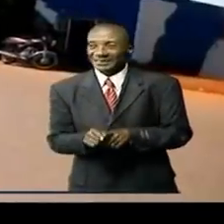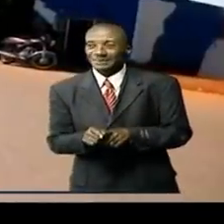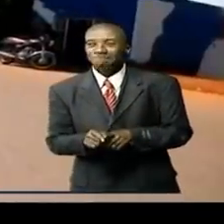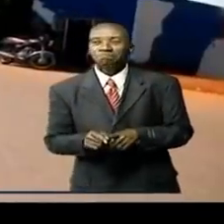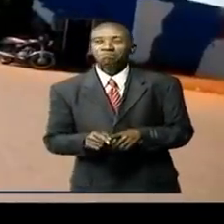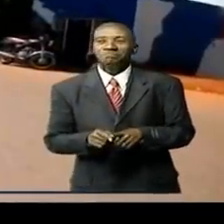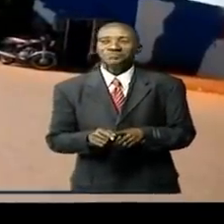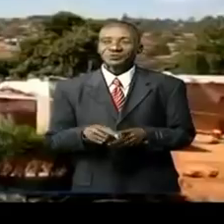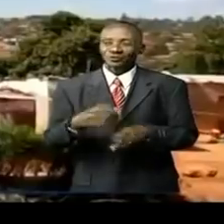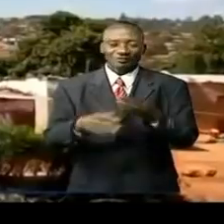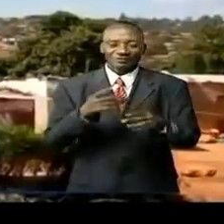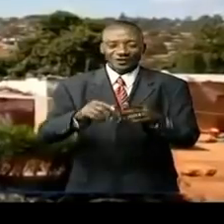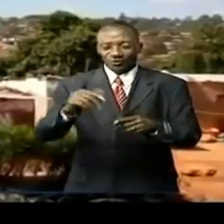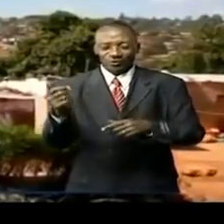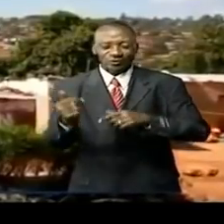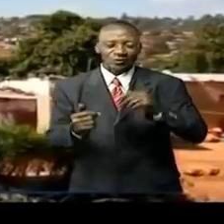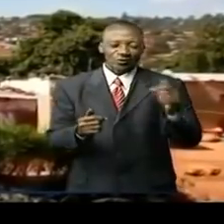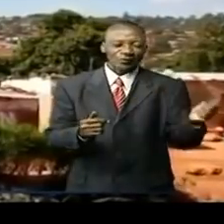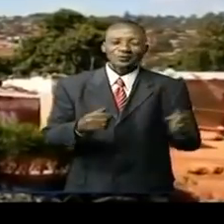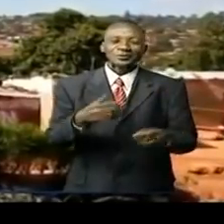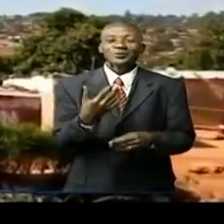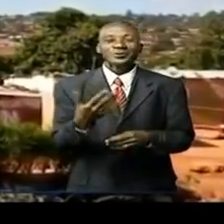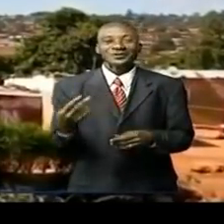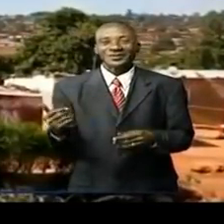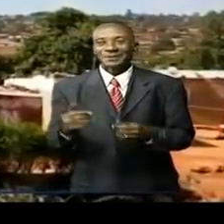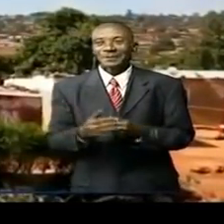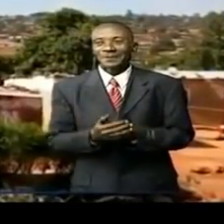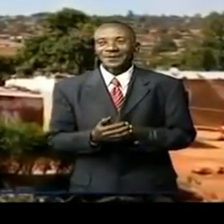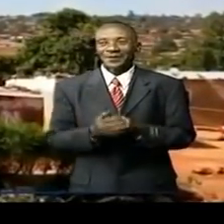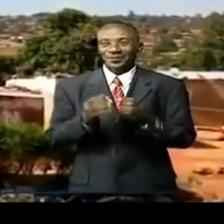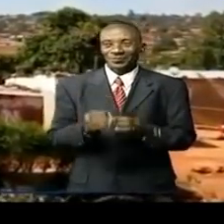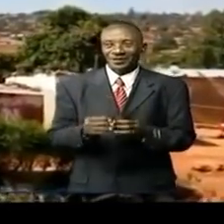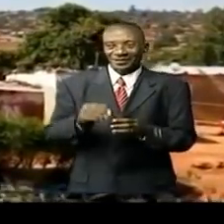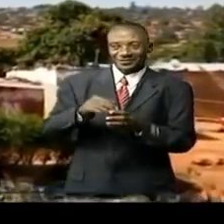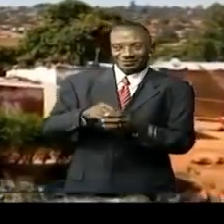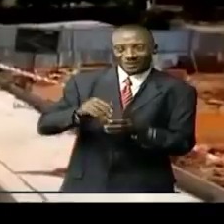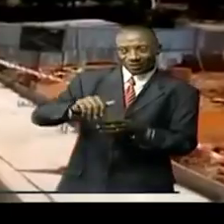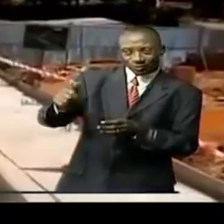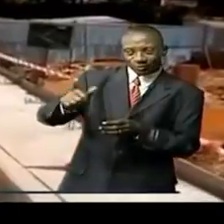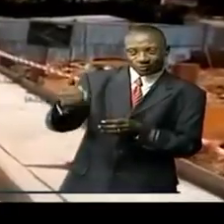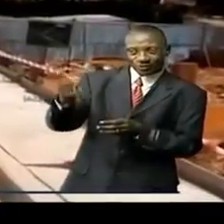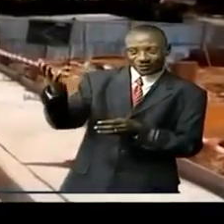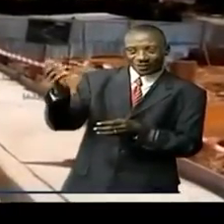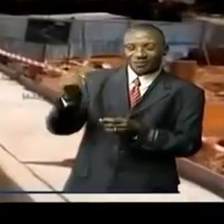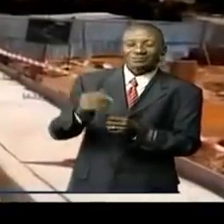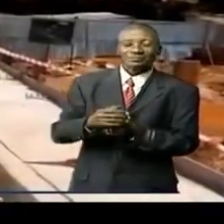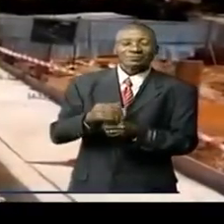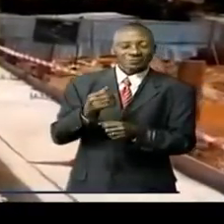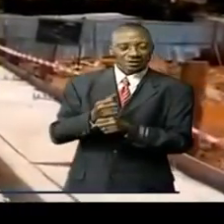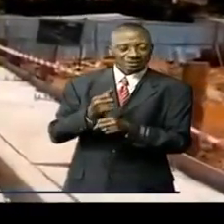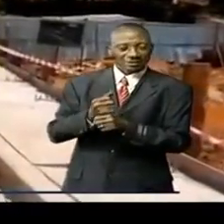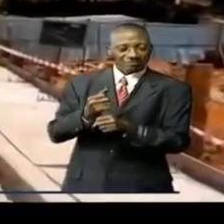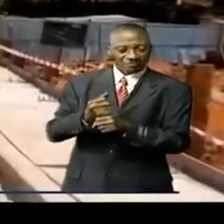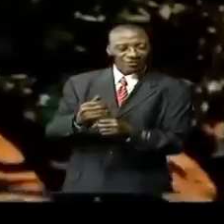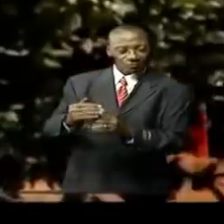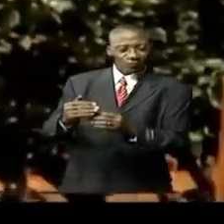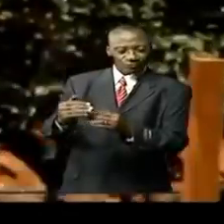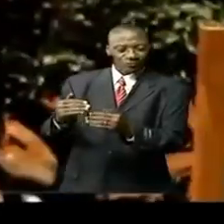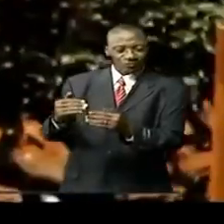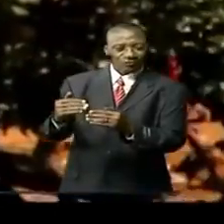le soutenir. Mais c'est de l'autre côté de Manikala qu'il faut qu'on voit le problème d'expropriation.